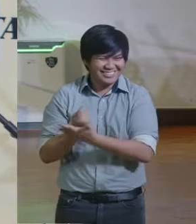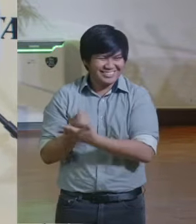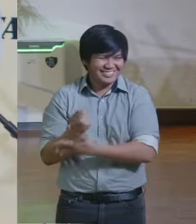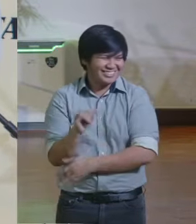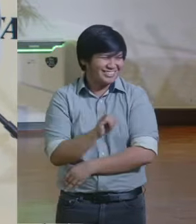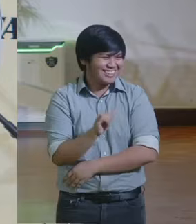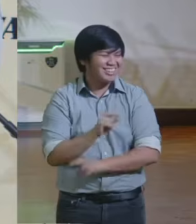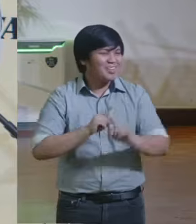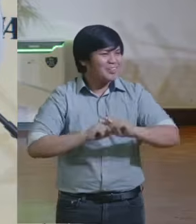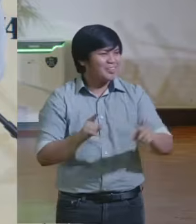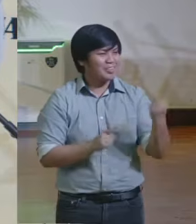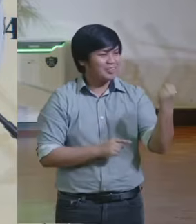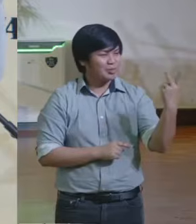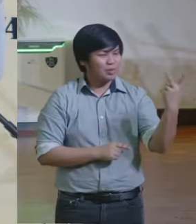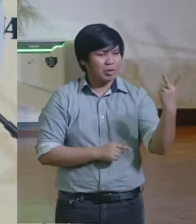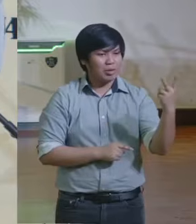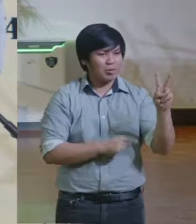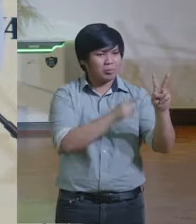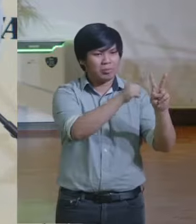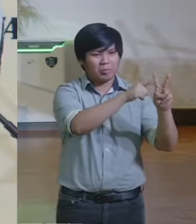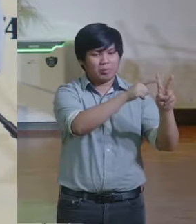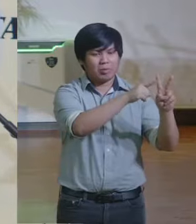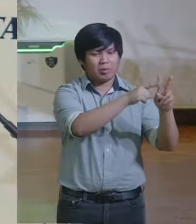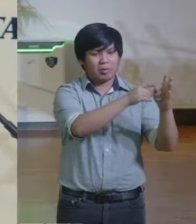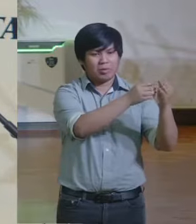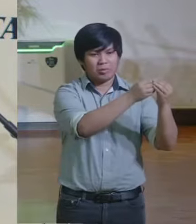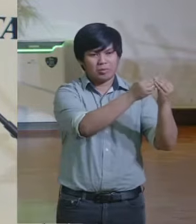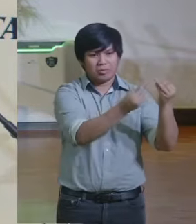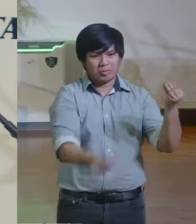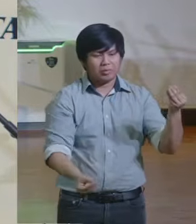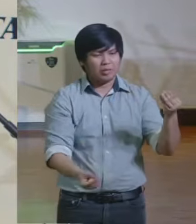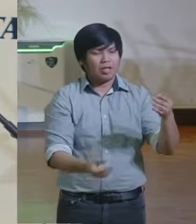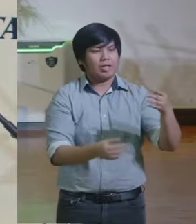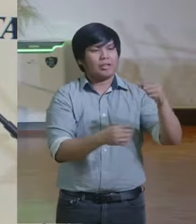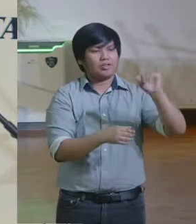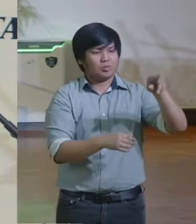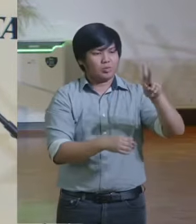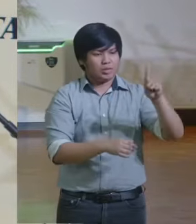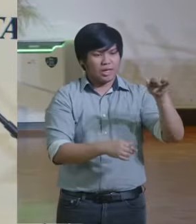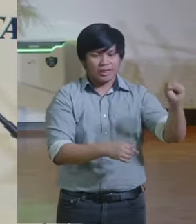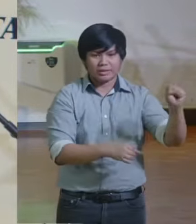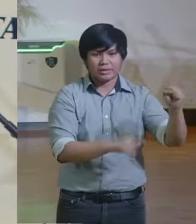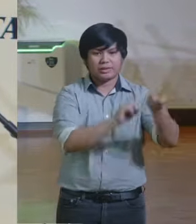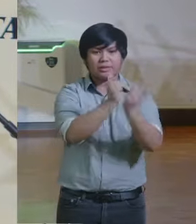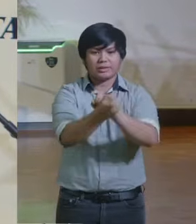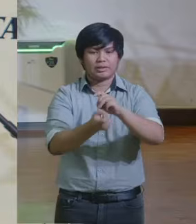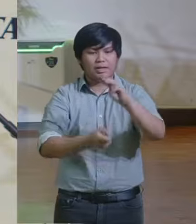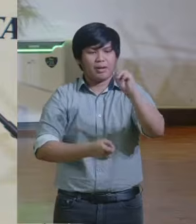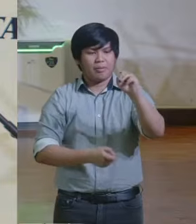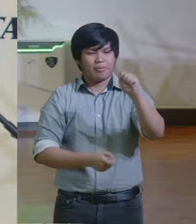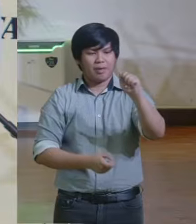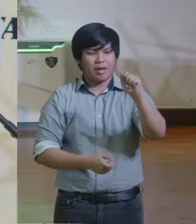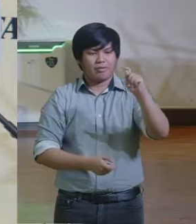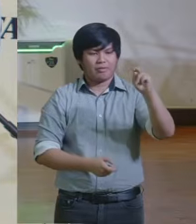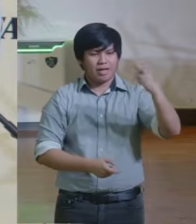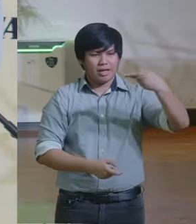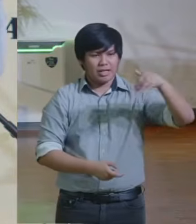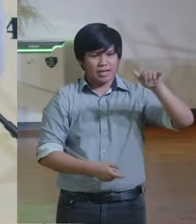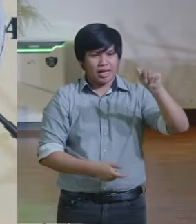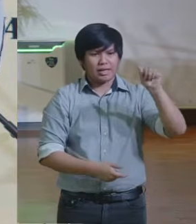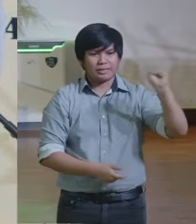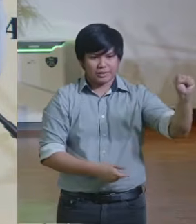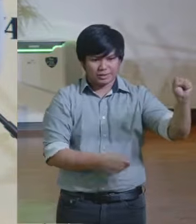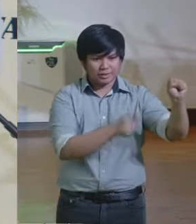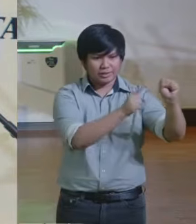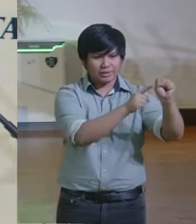Pero yung 12 na yun, nabawasan ng isa, pinalitan ng isa si Matthias sa Acts 1:26. At ang huli sa lahat, si